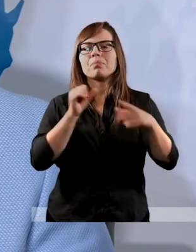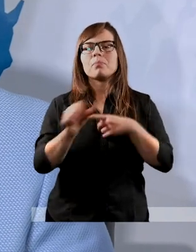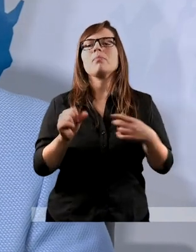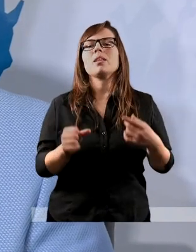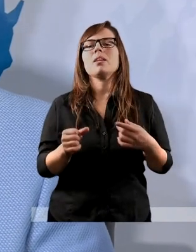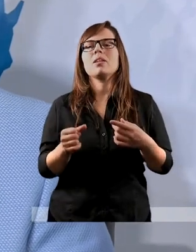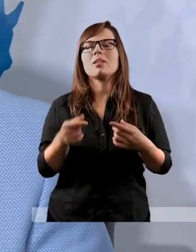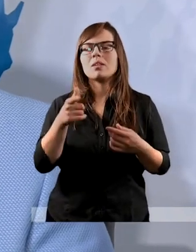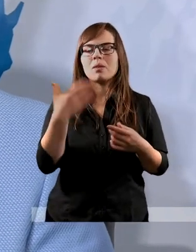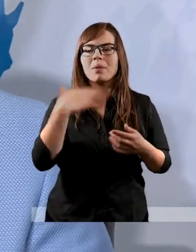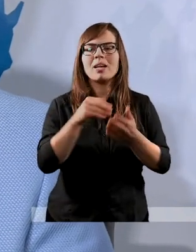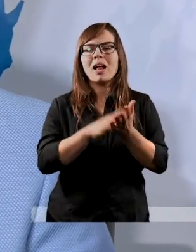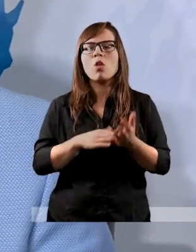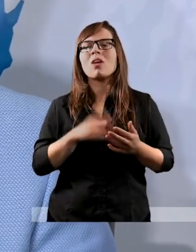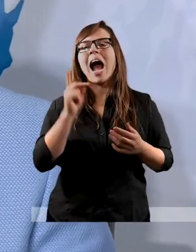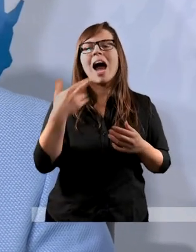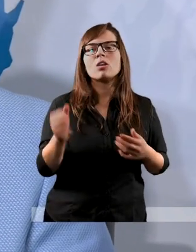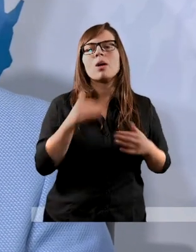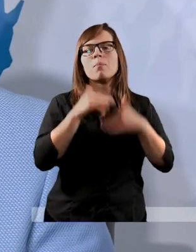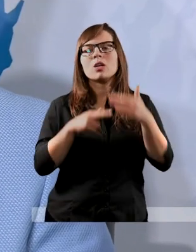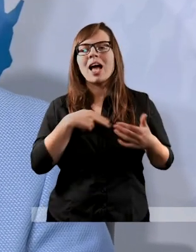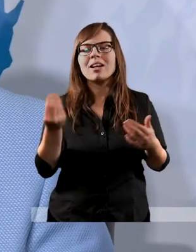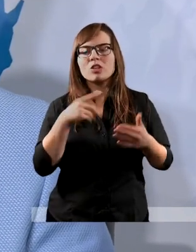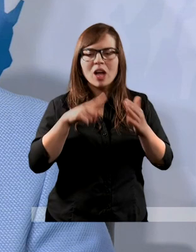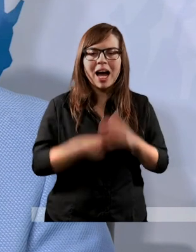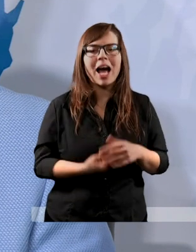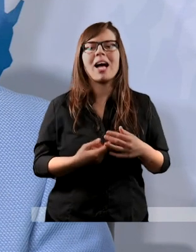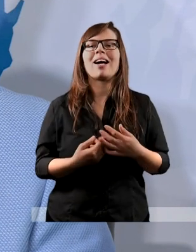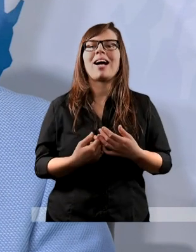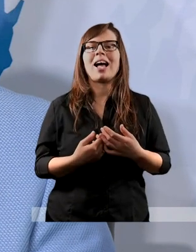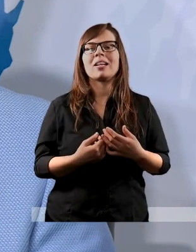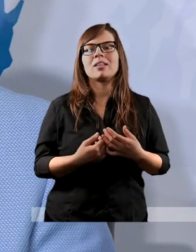SMS-y tu napływają. Karolina pozdrawia nas jeszcze raz.